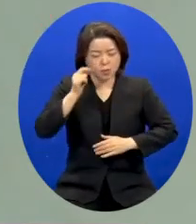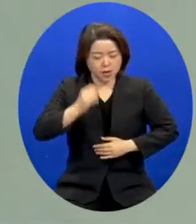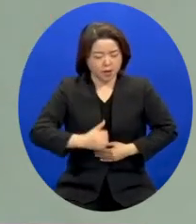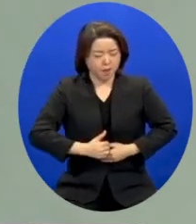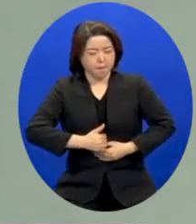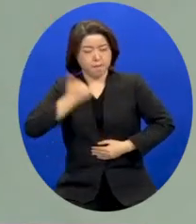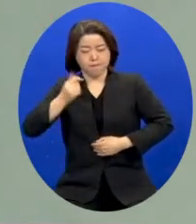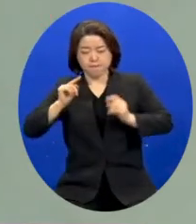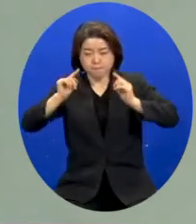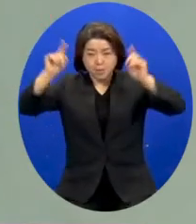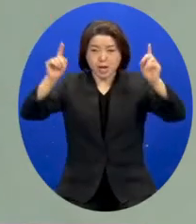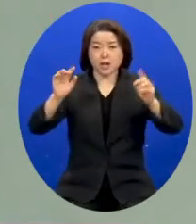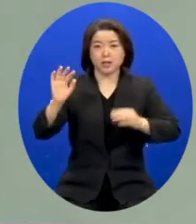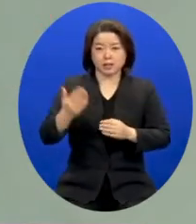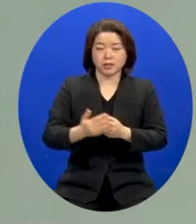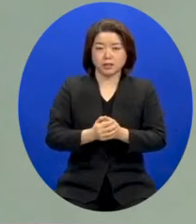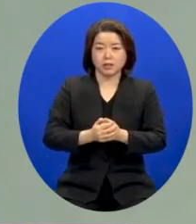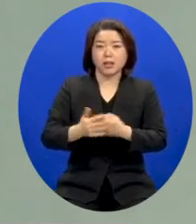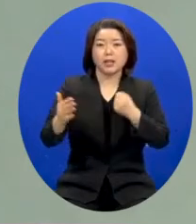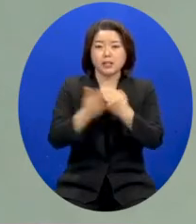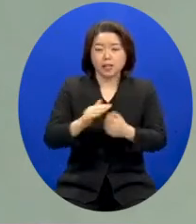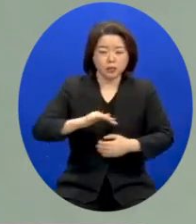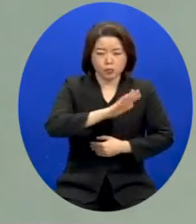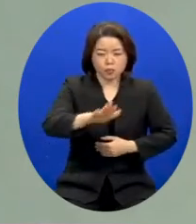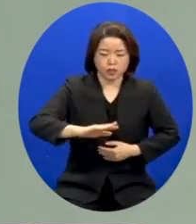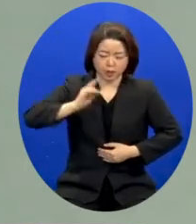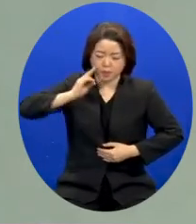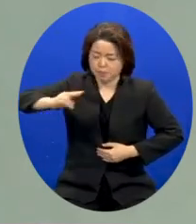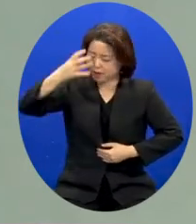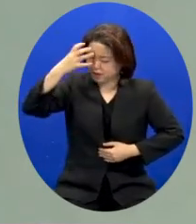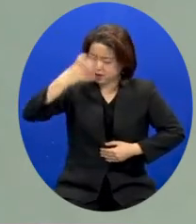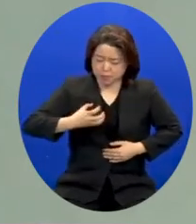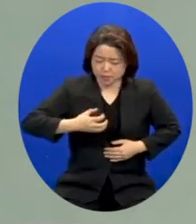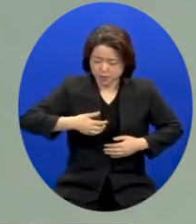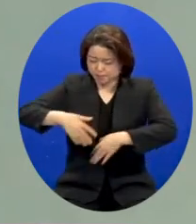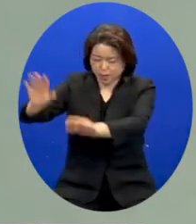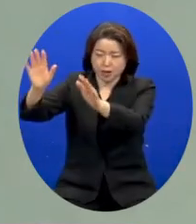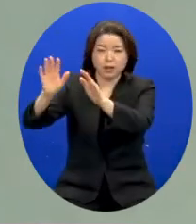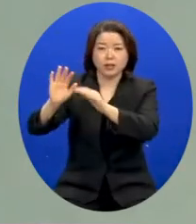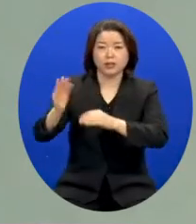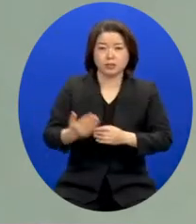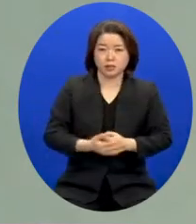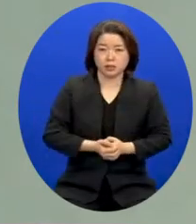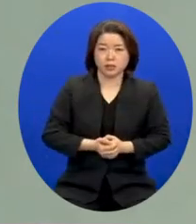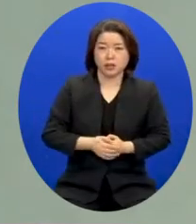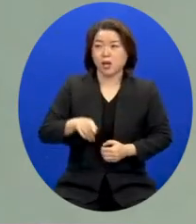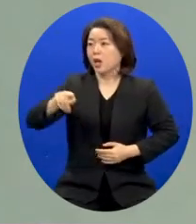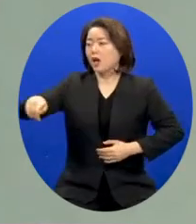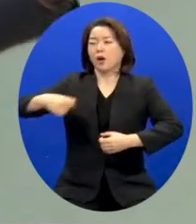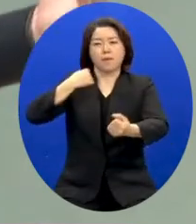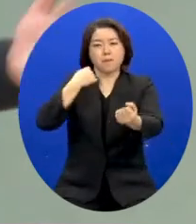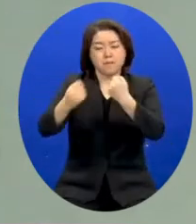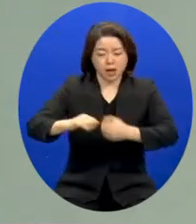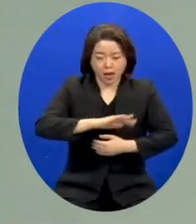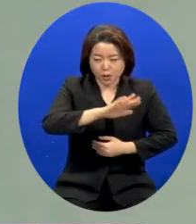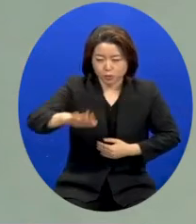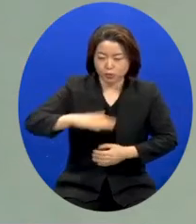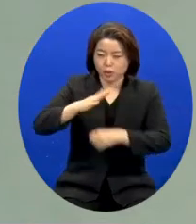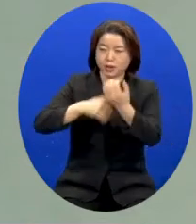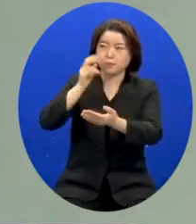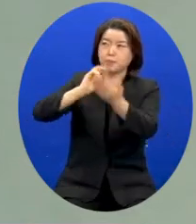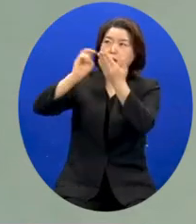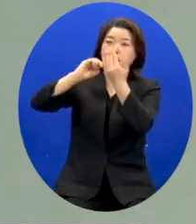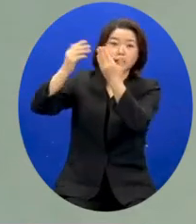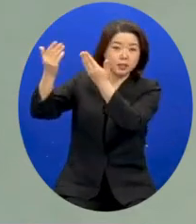됩니다. 그래서 우리를 정말 아주 비참하게 만들어 버립니다. 그럼에도 불구하고 우리가 하나님을